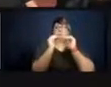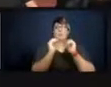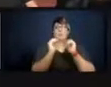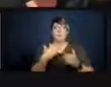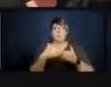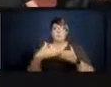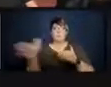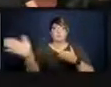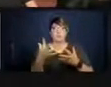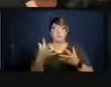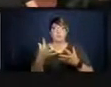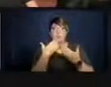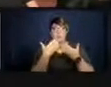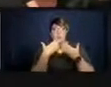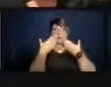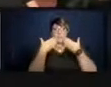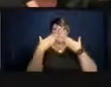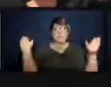kuwasaidia